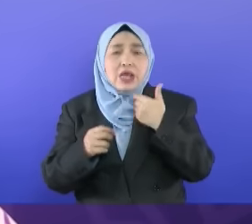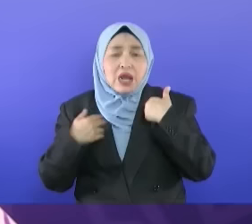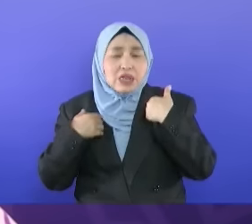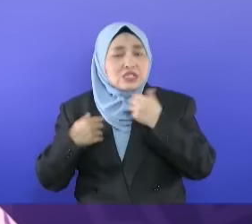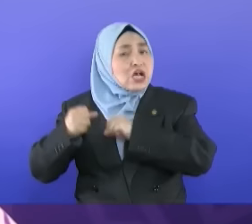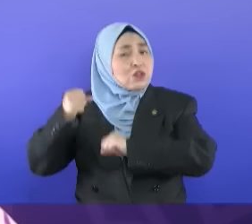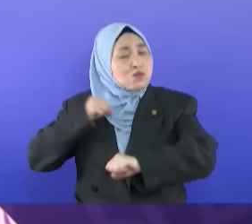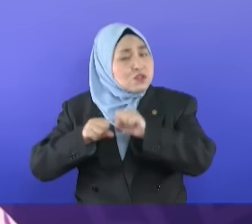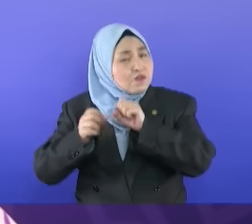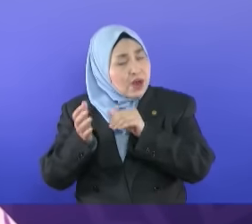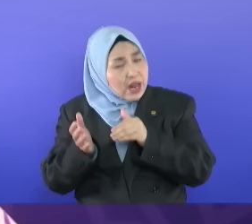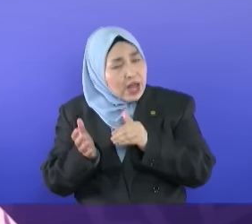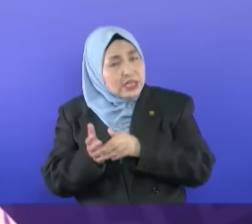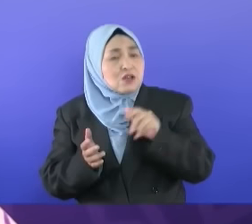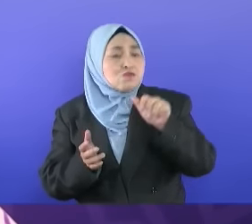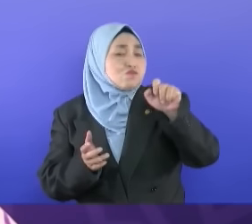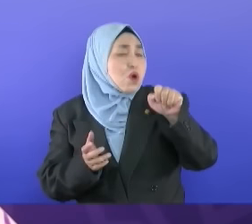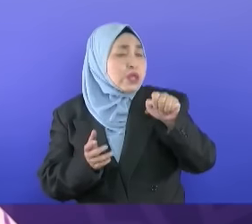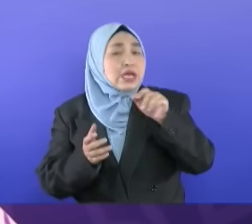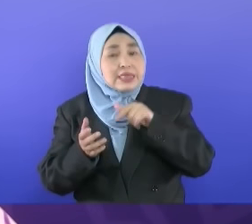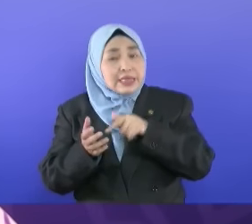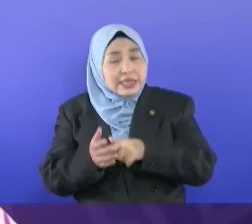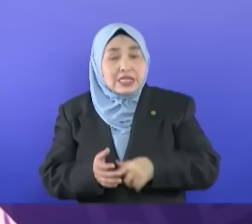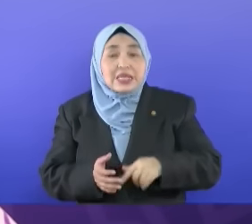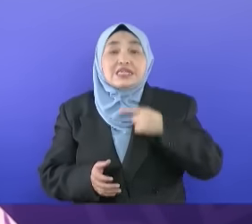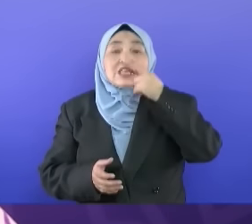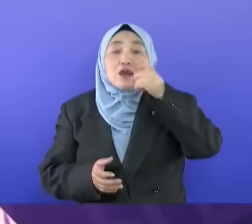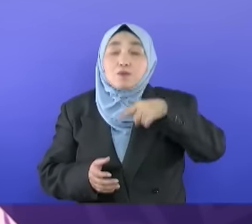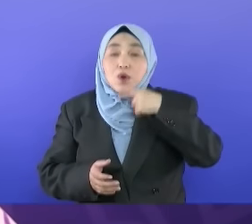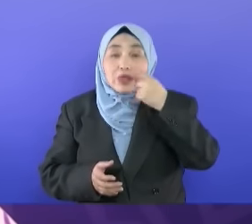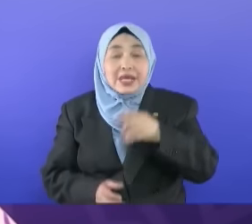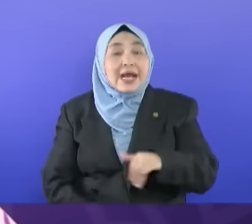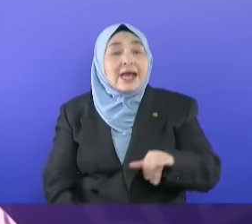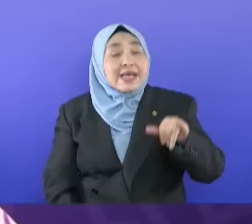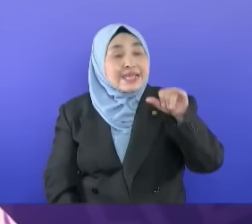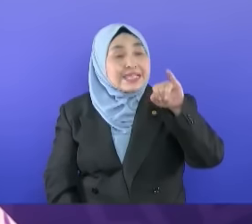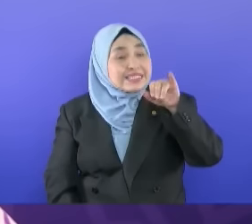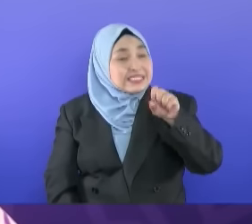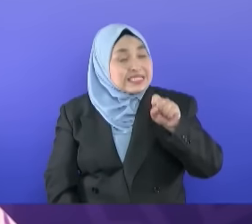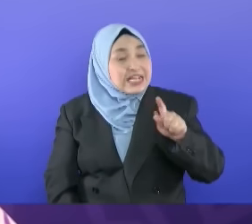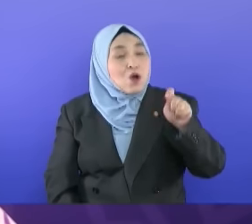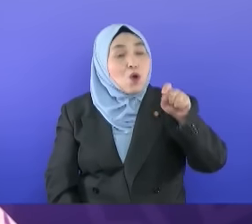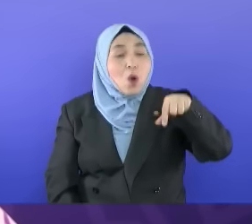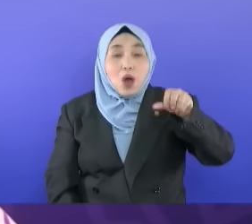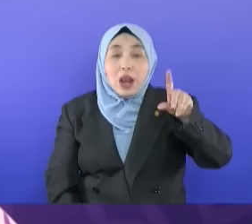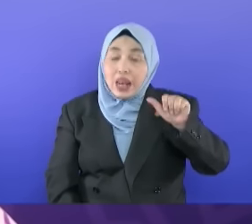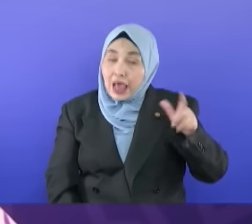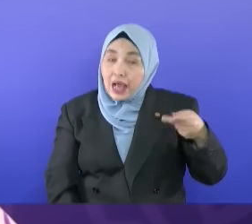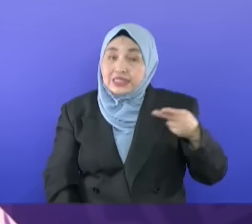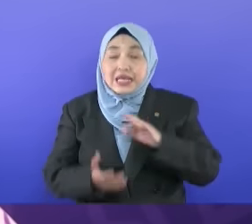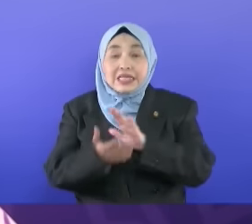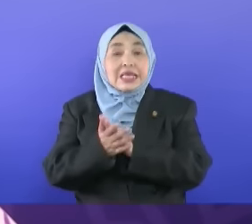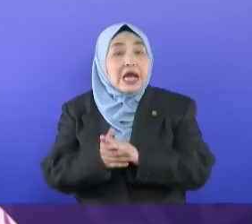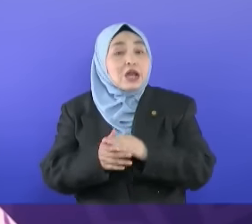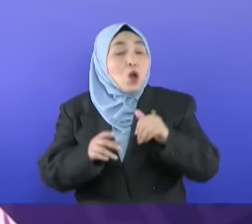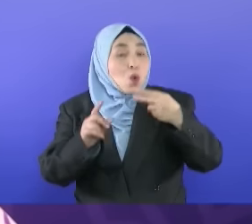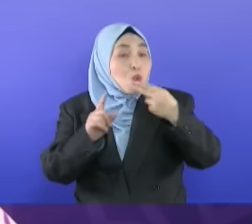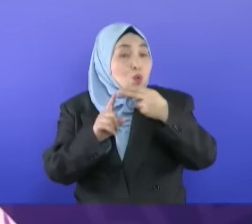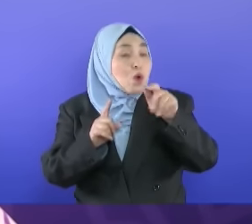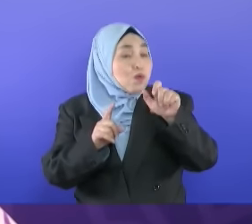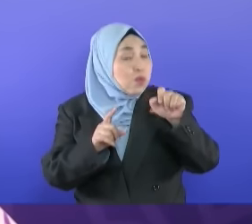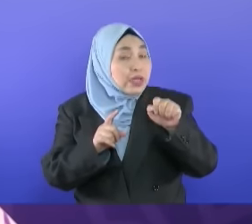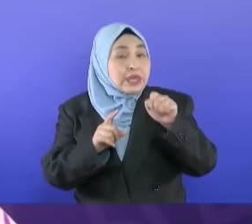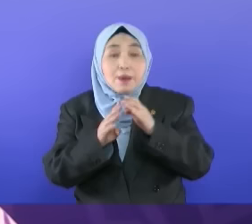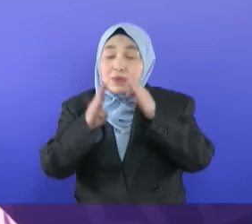satu sifat lagi huruf Dhani yang disebut sebagai istikharah Jadikan huruf TNI huruf yang